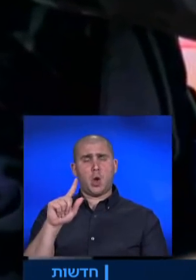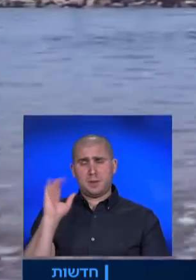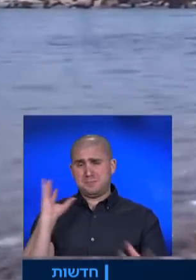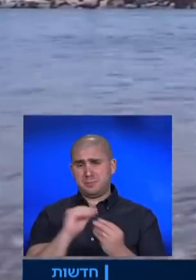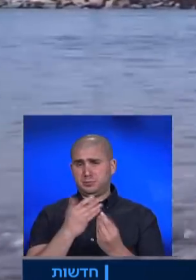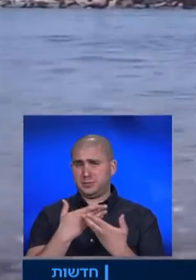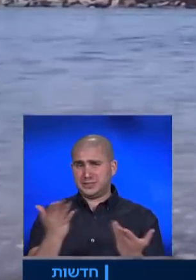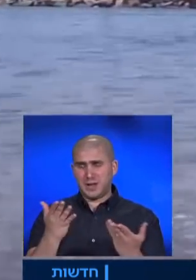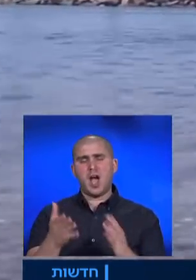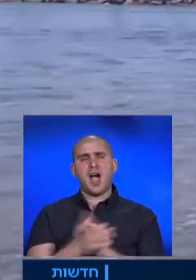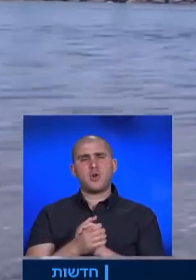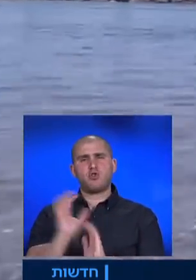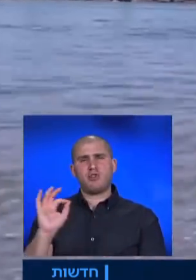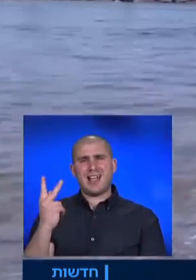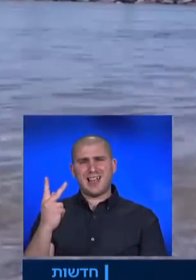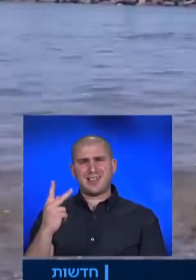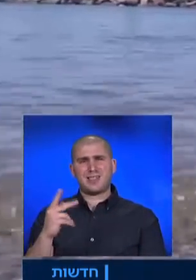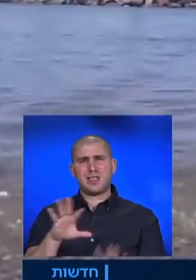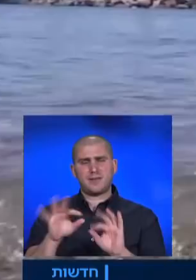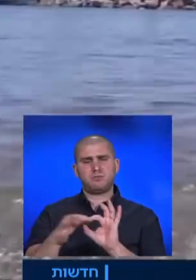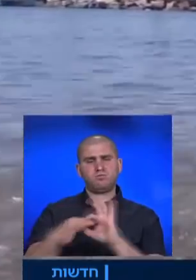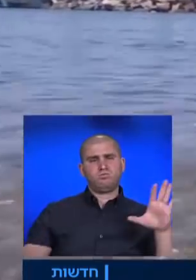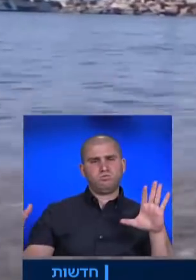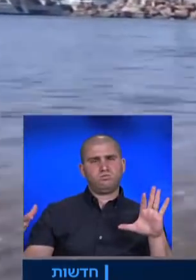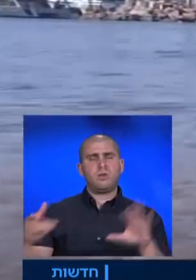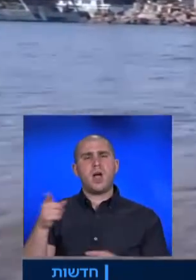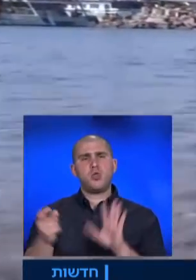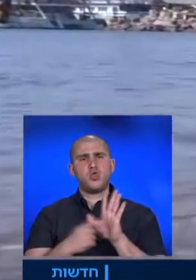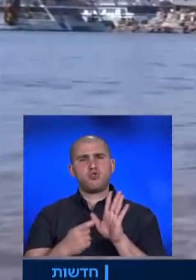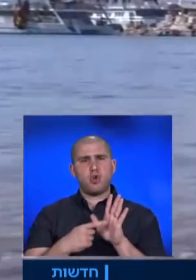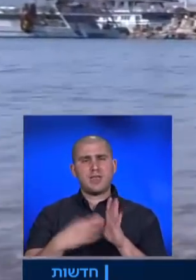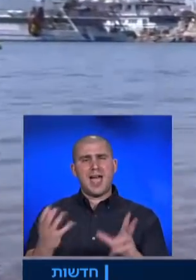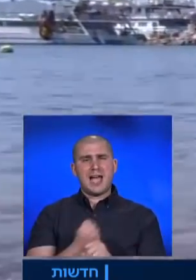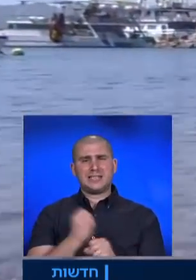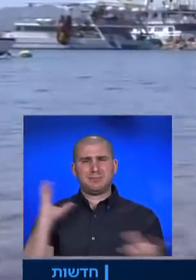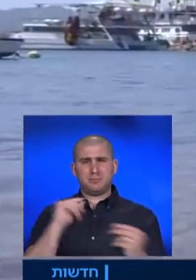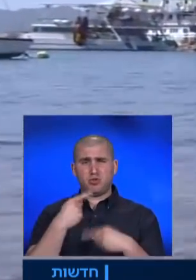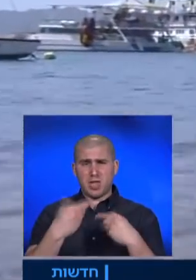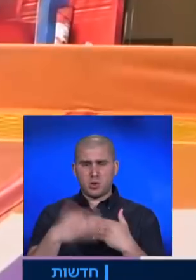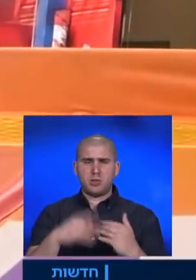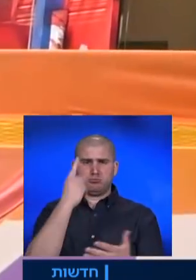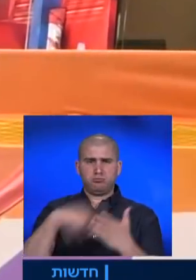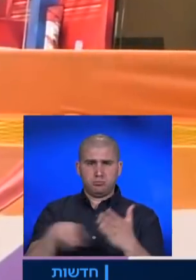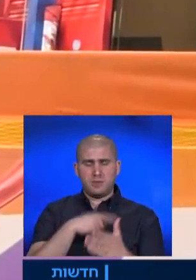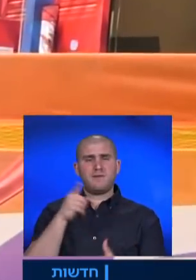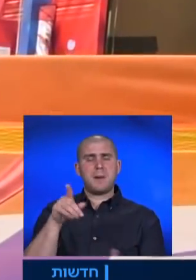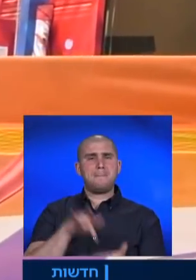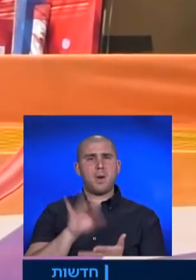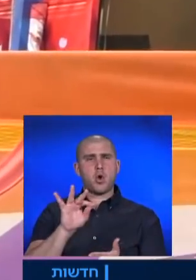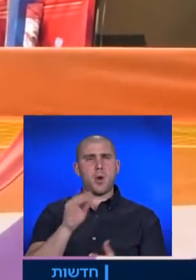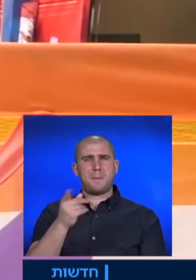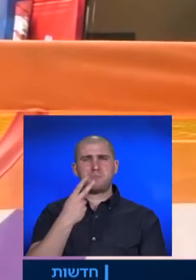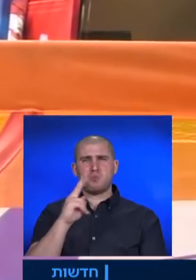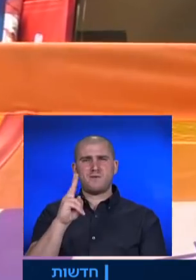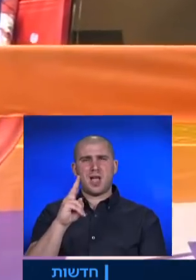קטי לנבחרת ניתקו את הקשר, כאשר הן דורשות שהישגיה בשנה האחרונה ייפסלו, וכי מקומה המובטח באולימפיאדת טוקיו יילקח